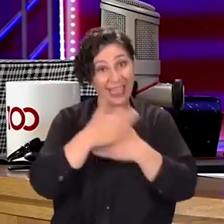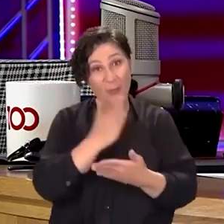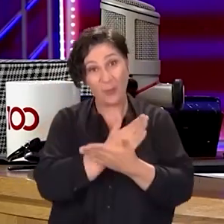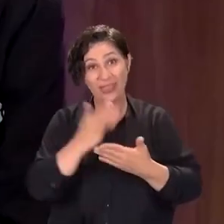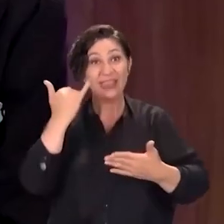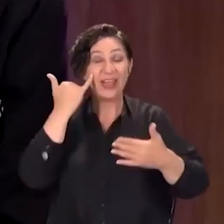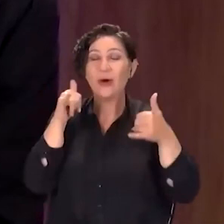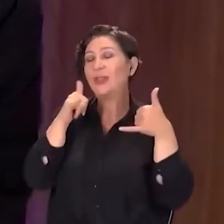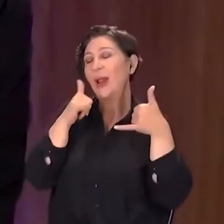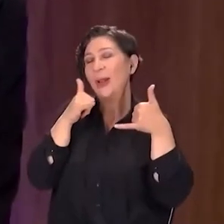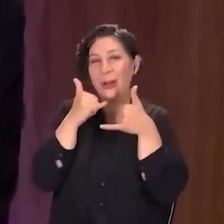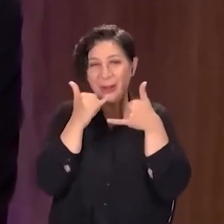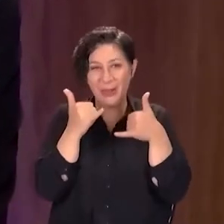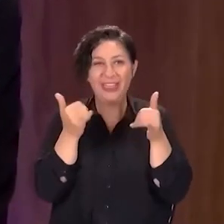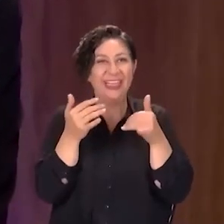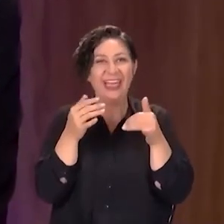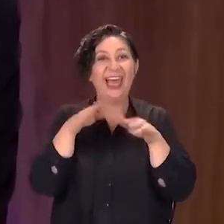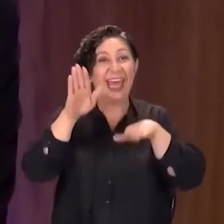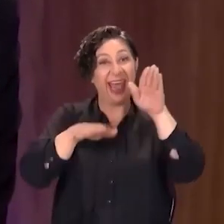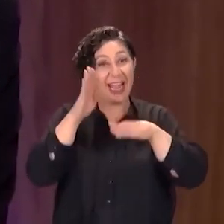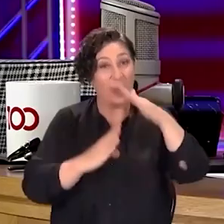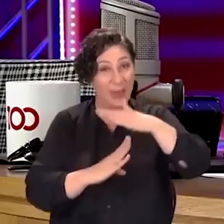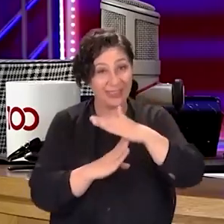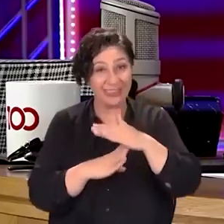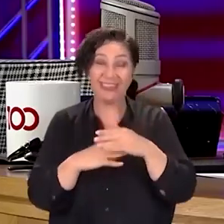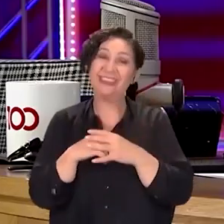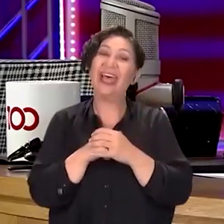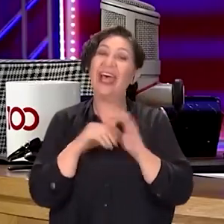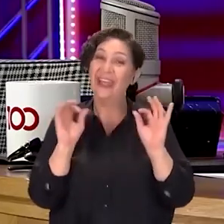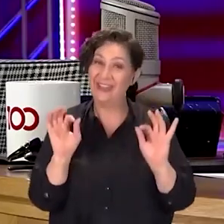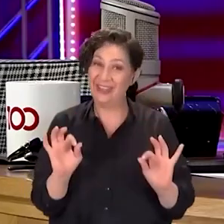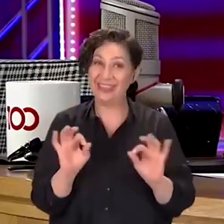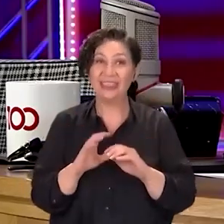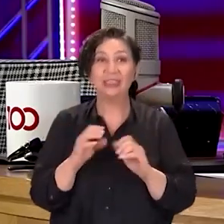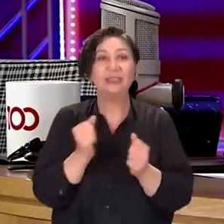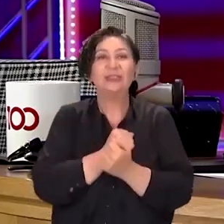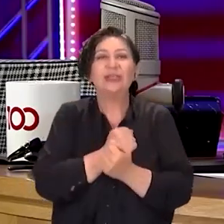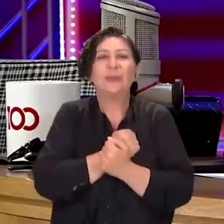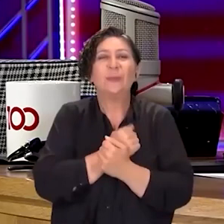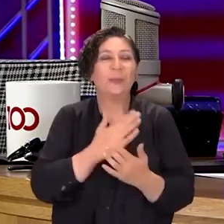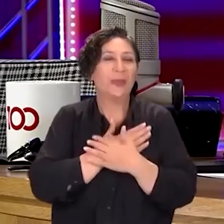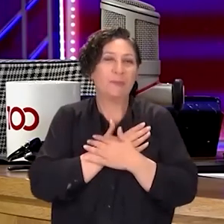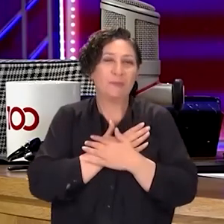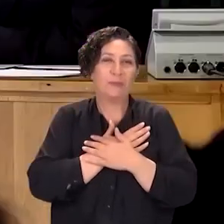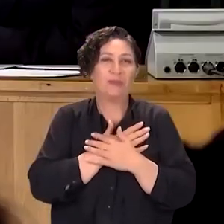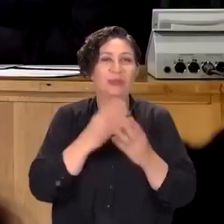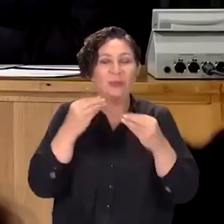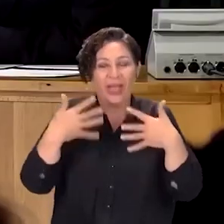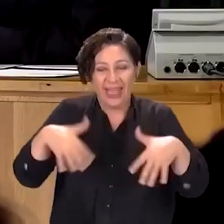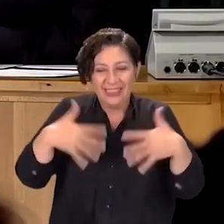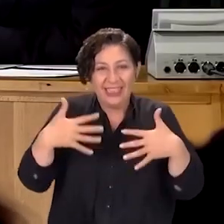boyunca telefonla konuştuk. Ne şeydi, reklam arasında konuşuyorduk. Aynen. Canım benim. Aynen.